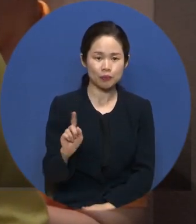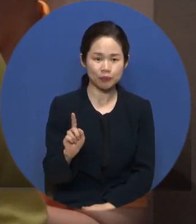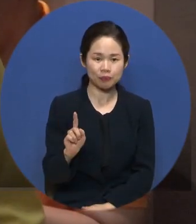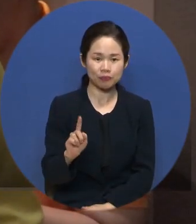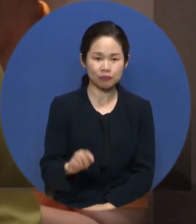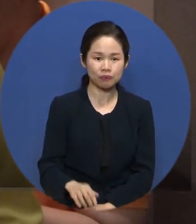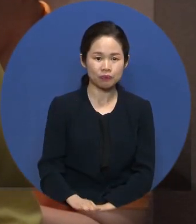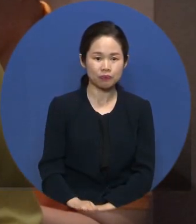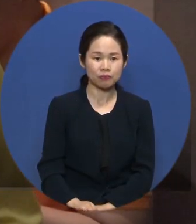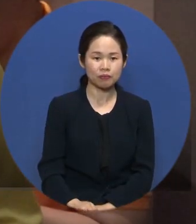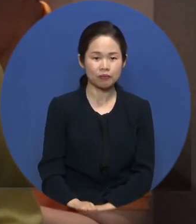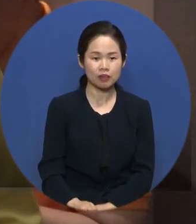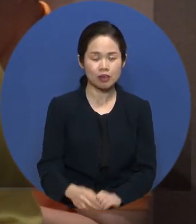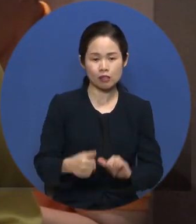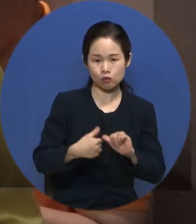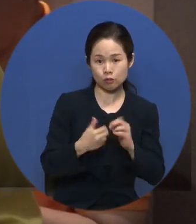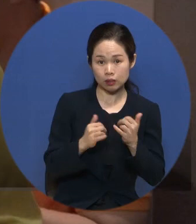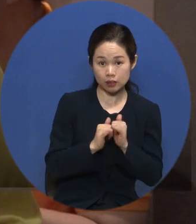멘티가